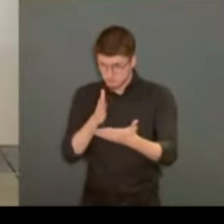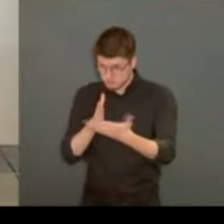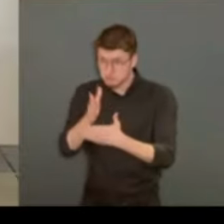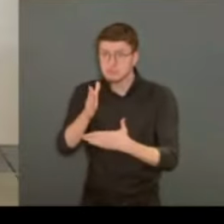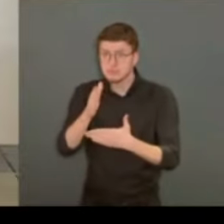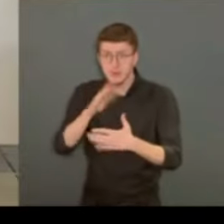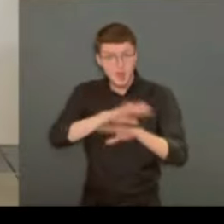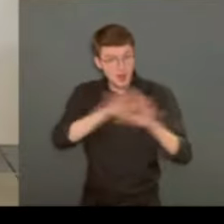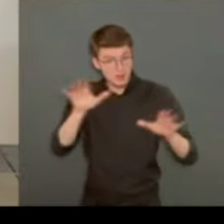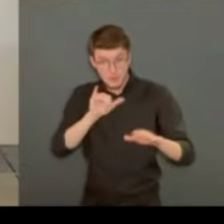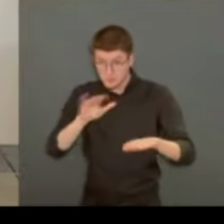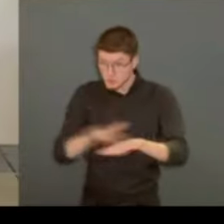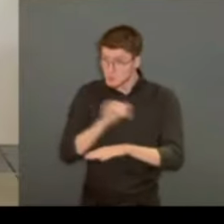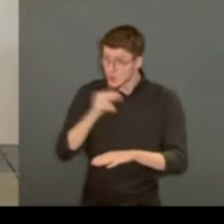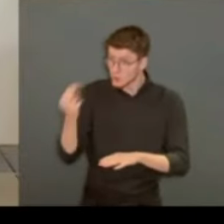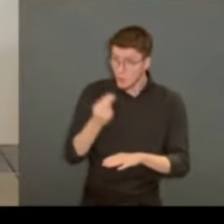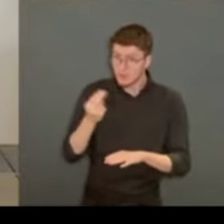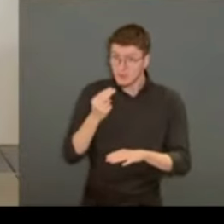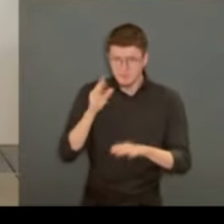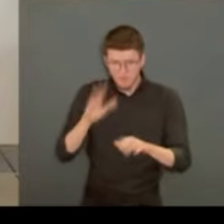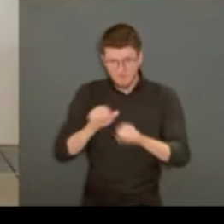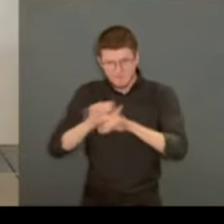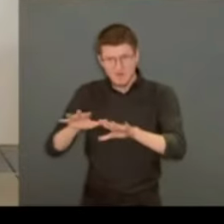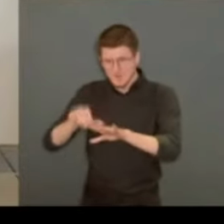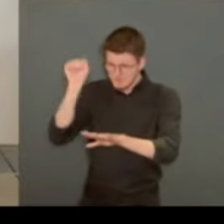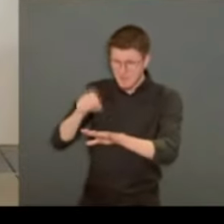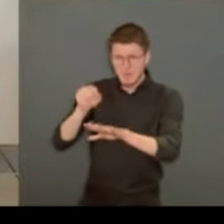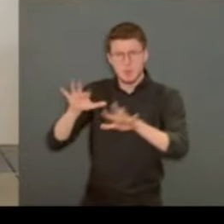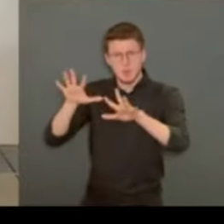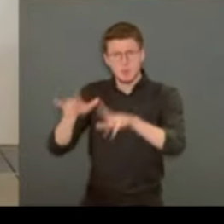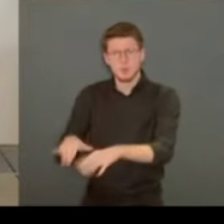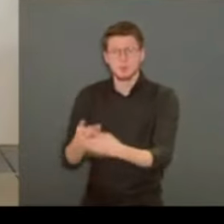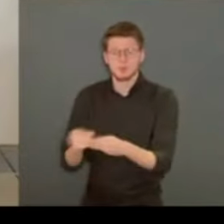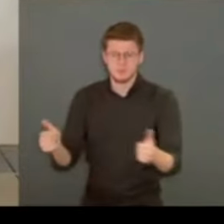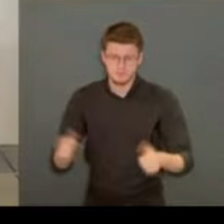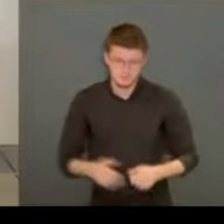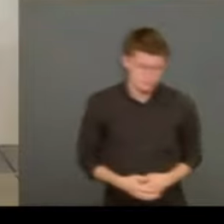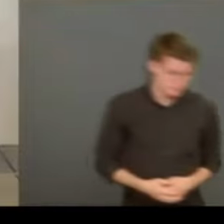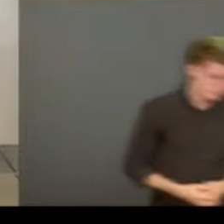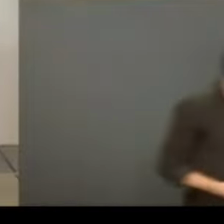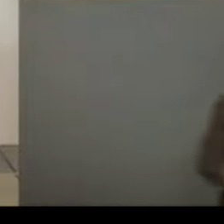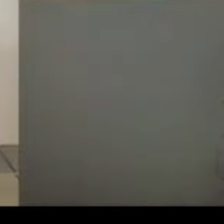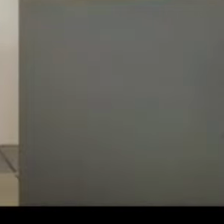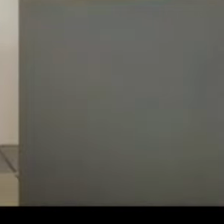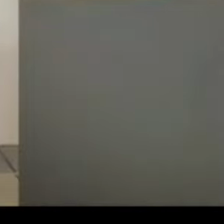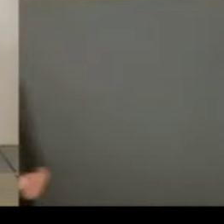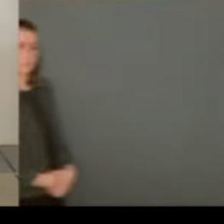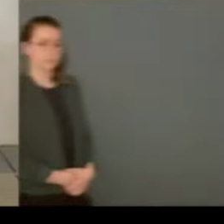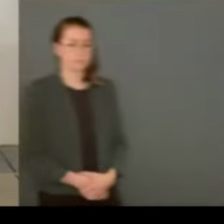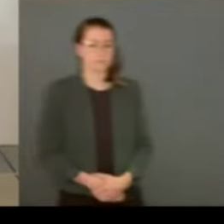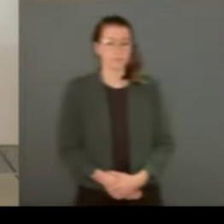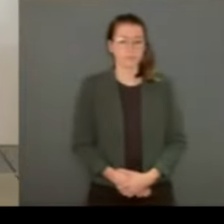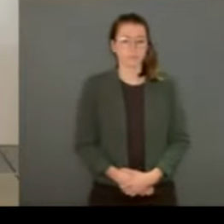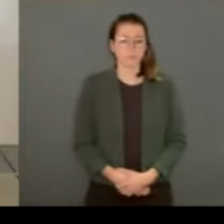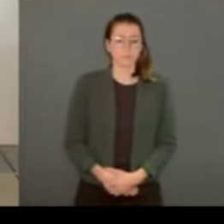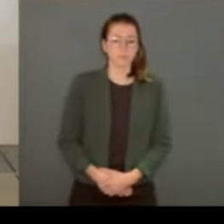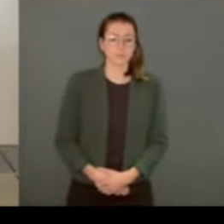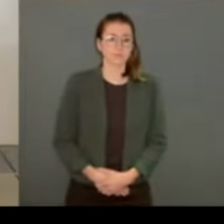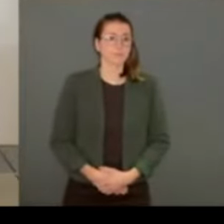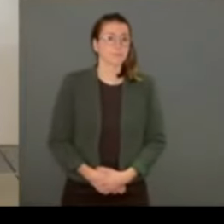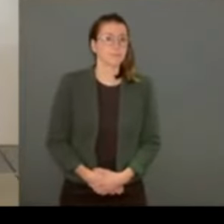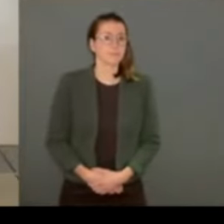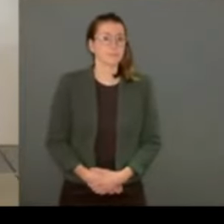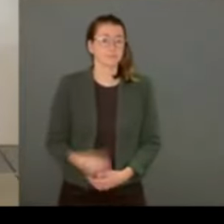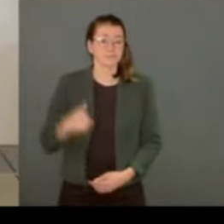is om dit virus te overwinnen. Nous savons que ce virus représente d'ailleurs un coût économique très lourd.